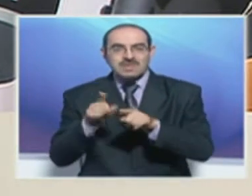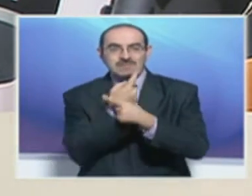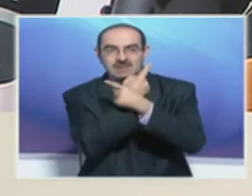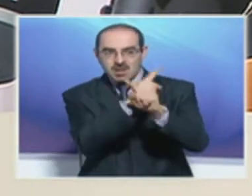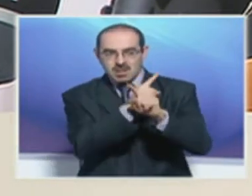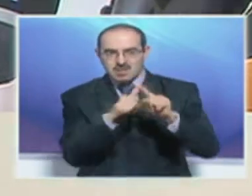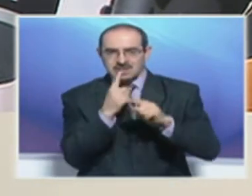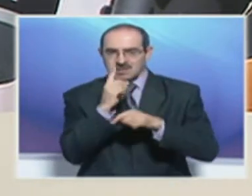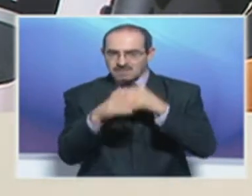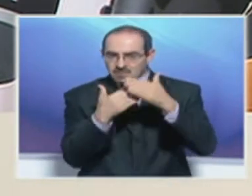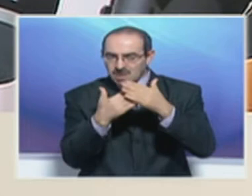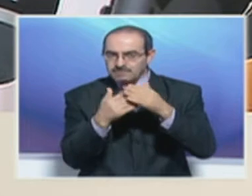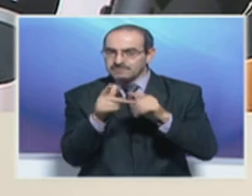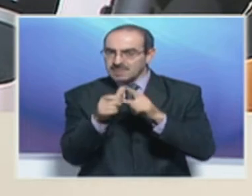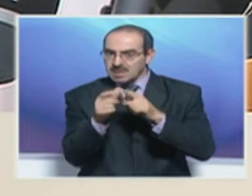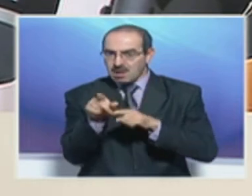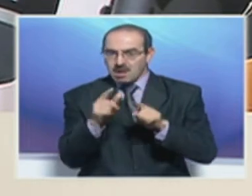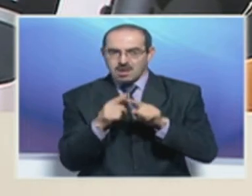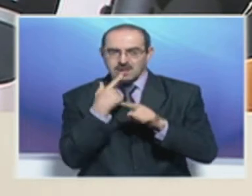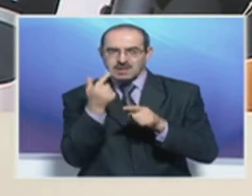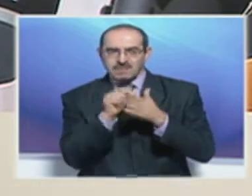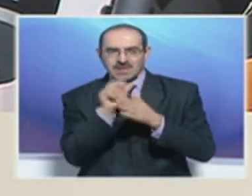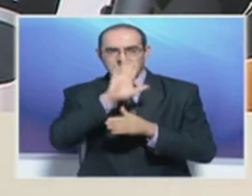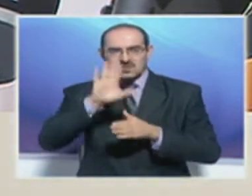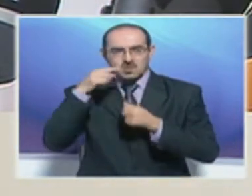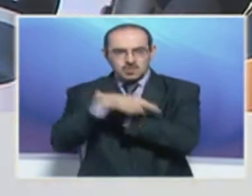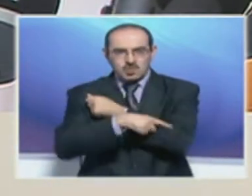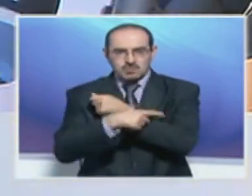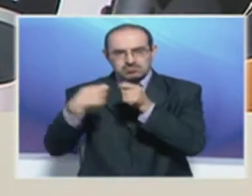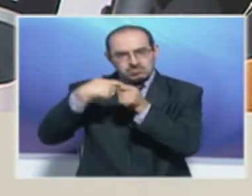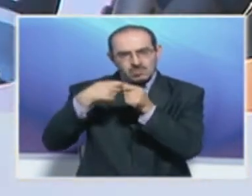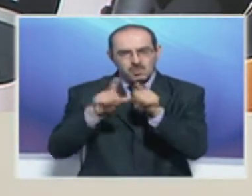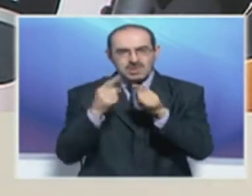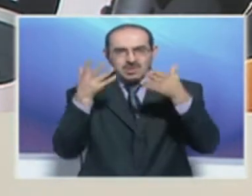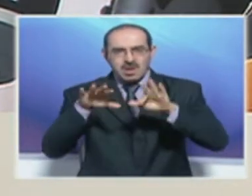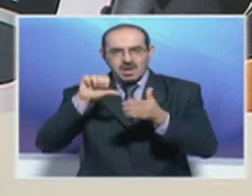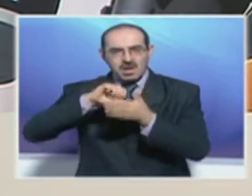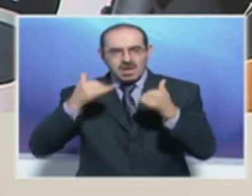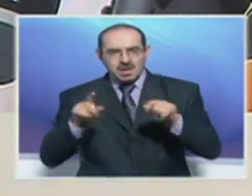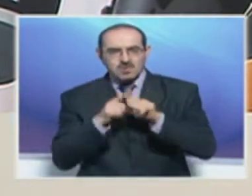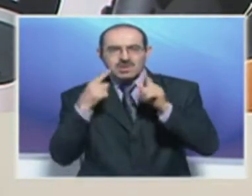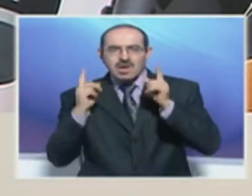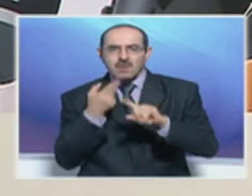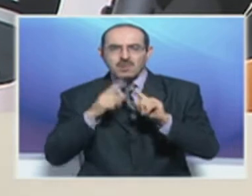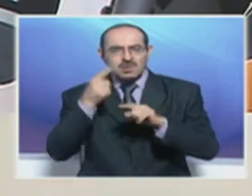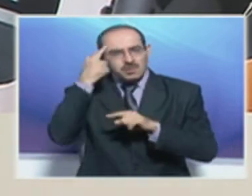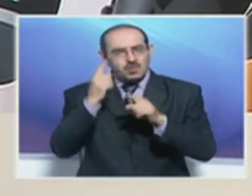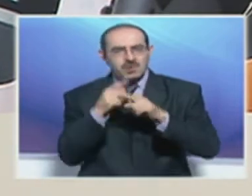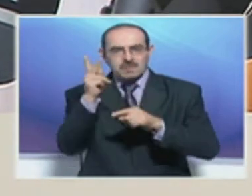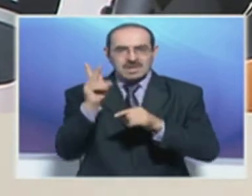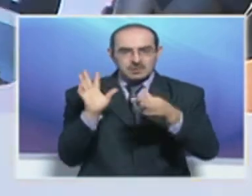défis du développement, surtout en ce qui concerne la rive sud, et cette session d'Alger a été consacrée essentiellement au